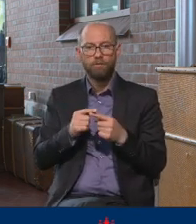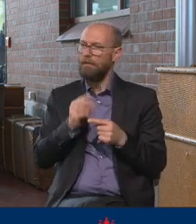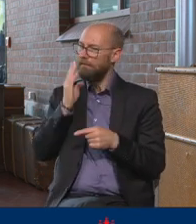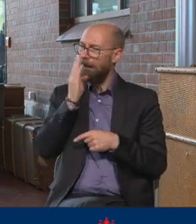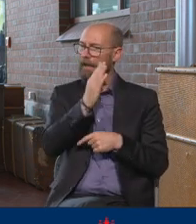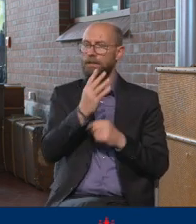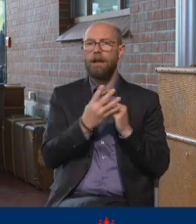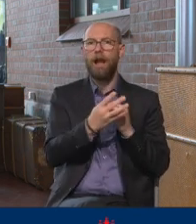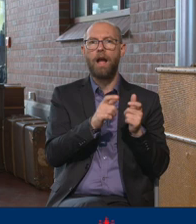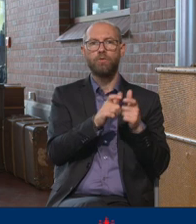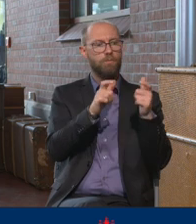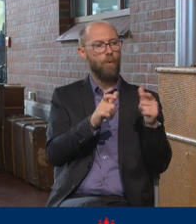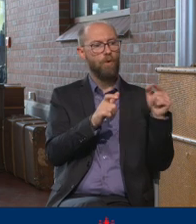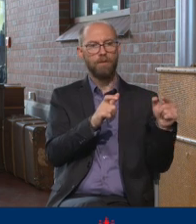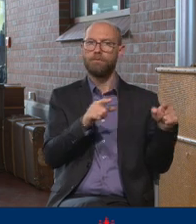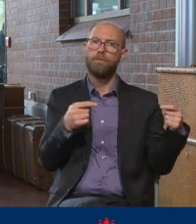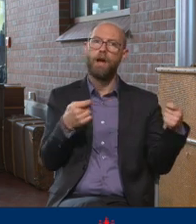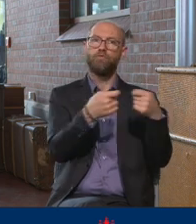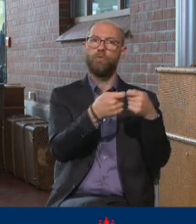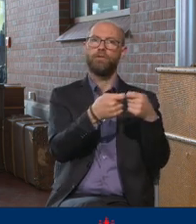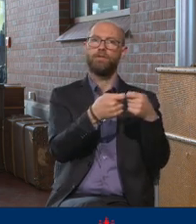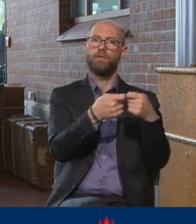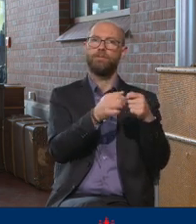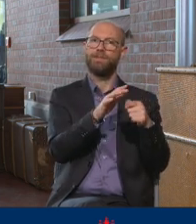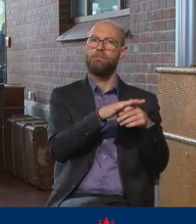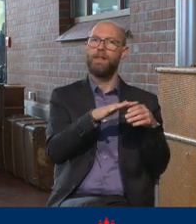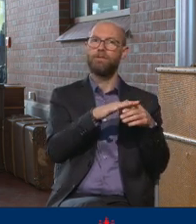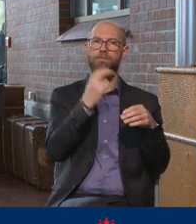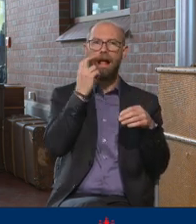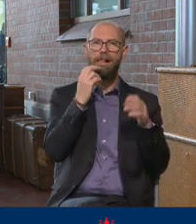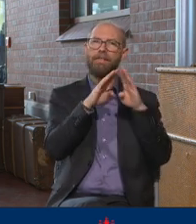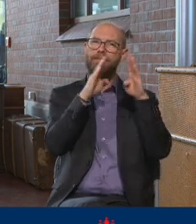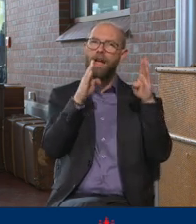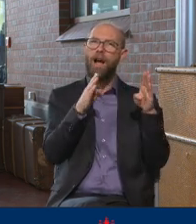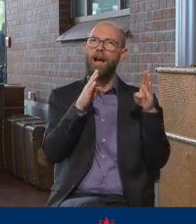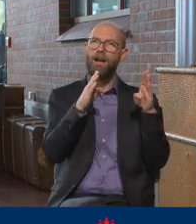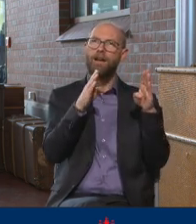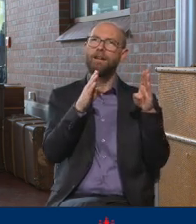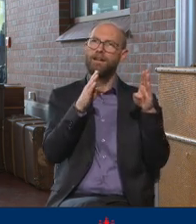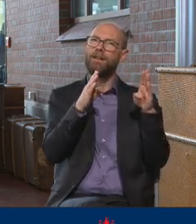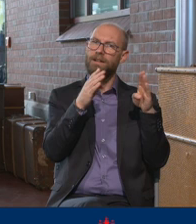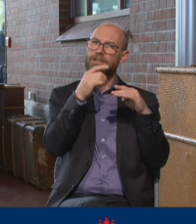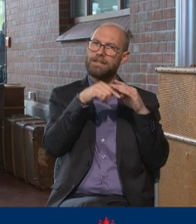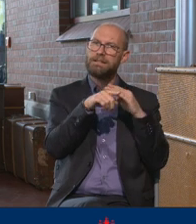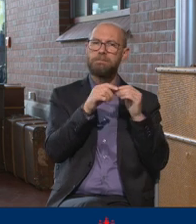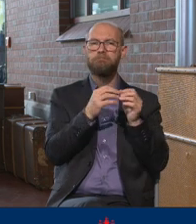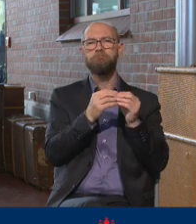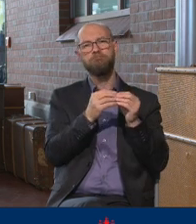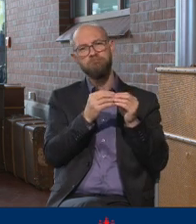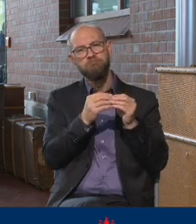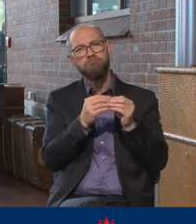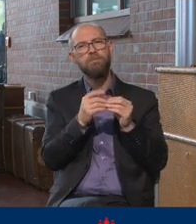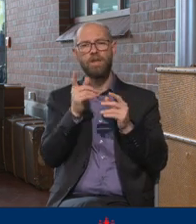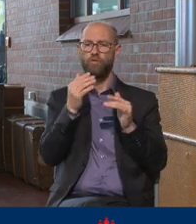mit seinem platz und dem zoll genutzten alten dach an der stelle ein kleines bonbon auch auf der fälle zu